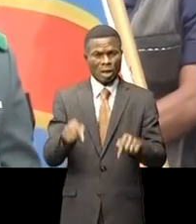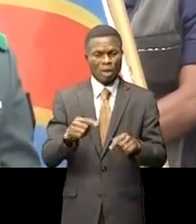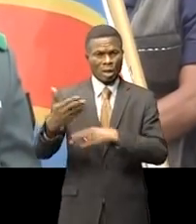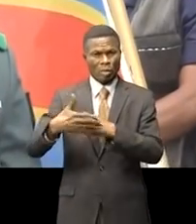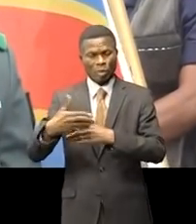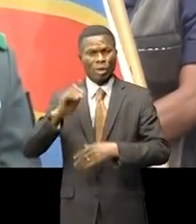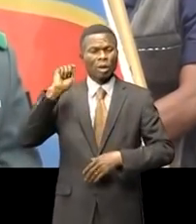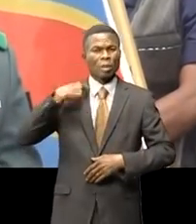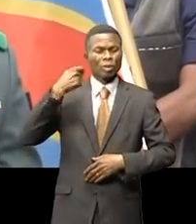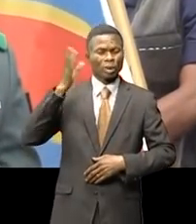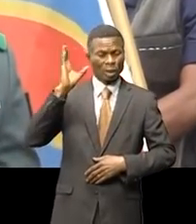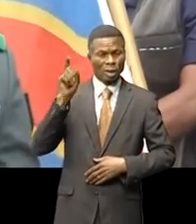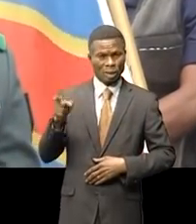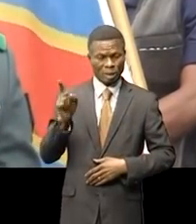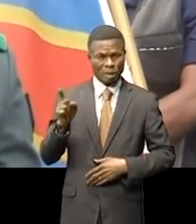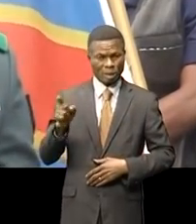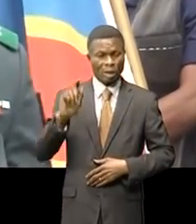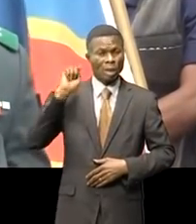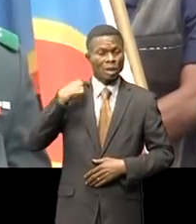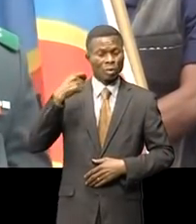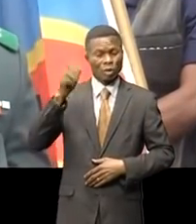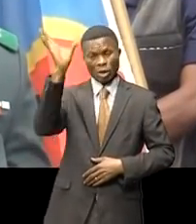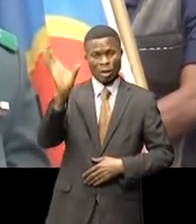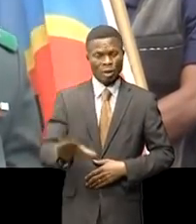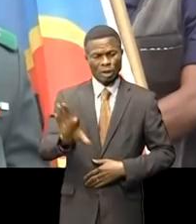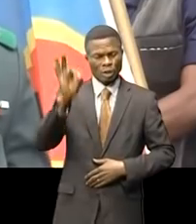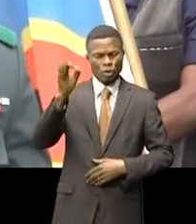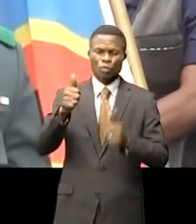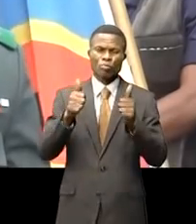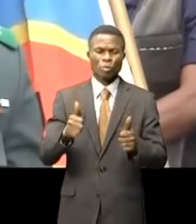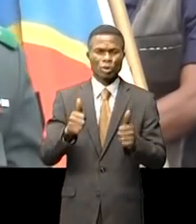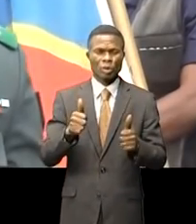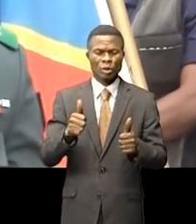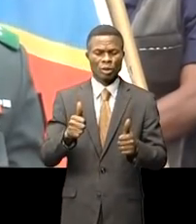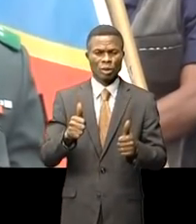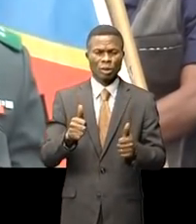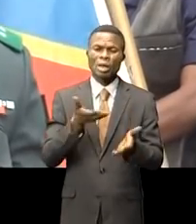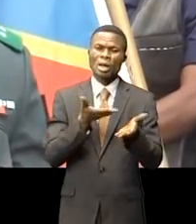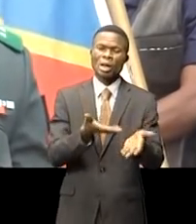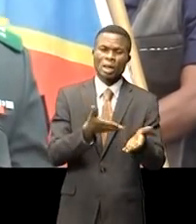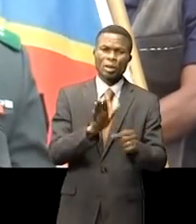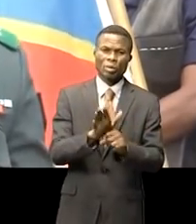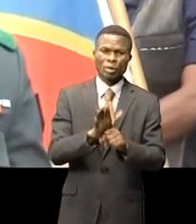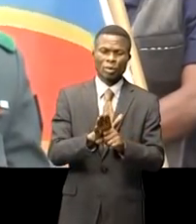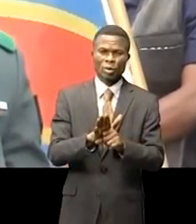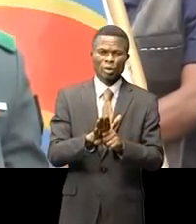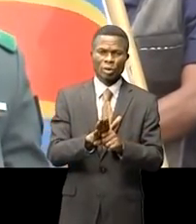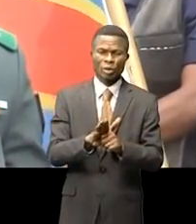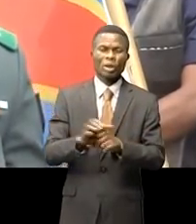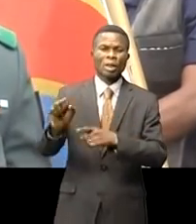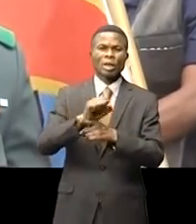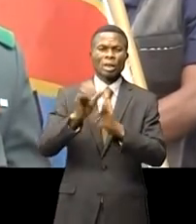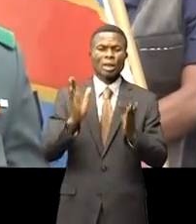du corps le centre de détention de l'ouzoum un choix très judicieux et faciliter l'immersion des stagiaires